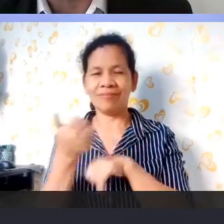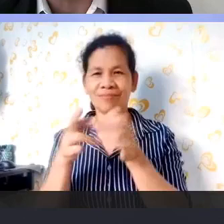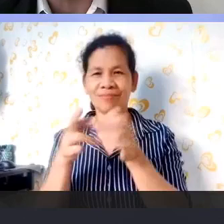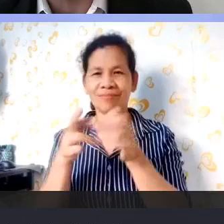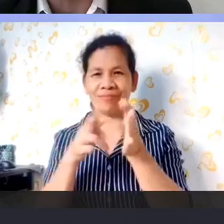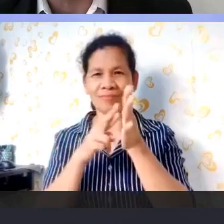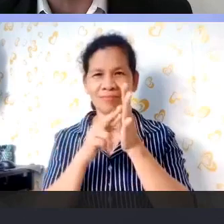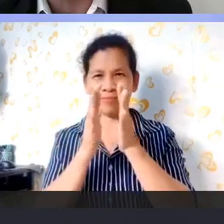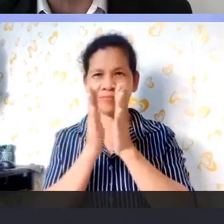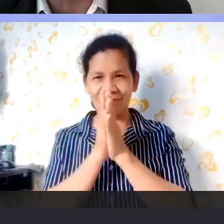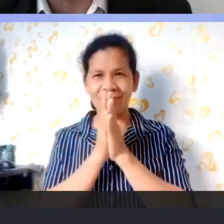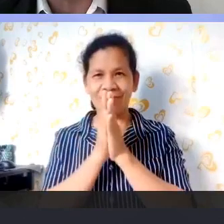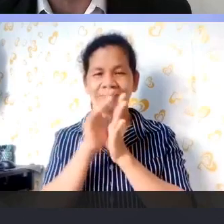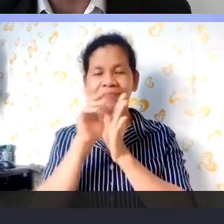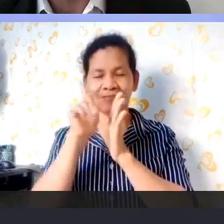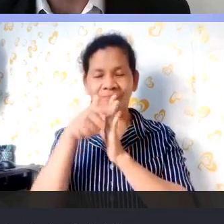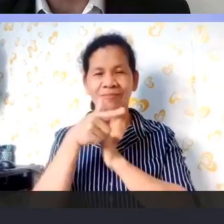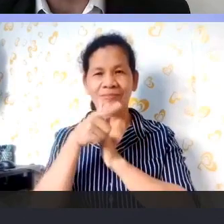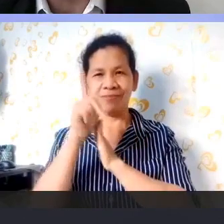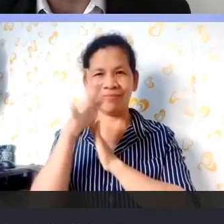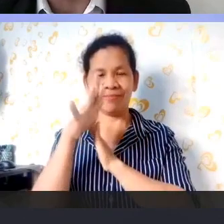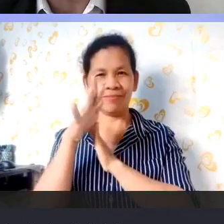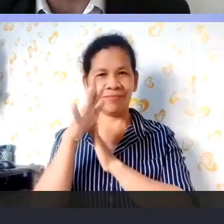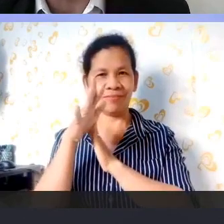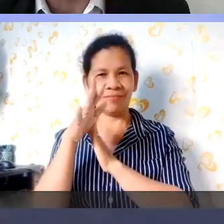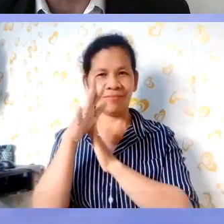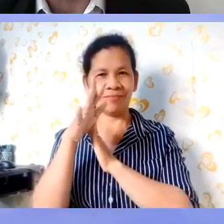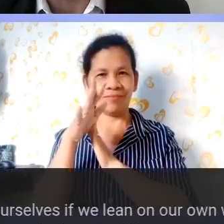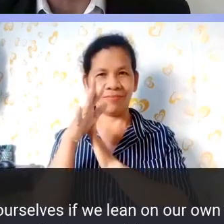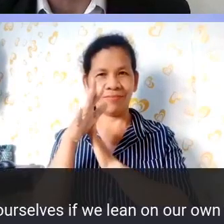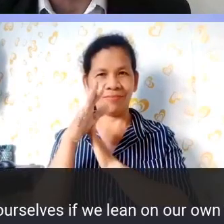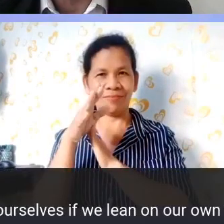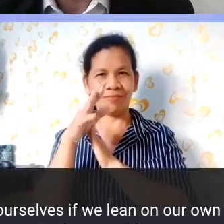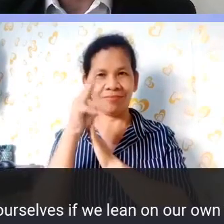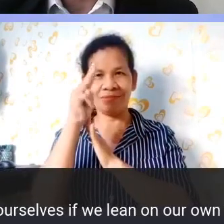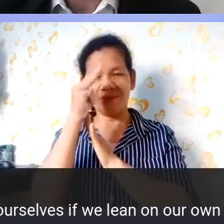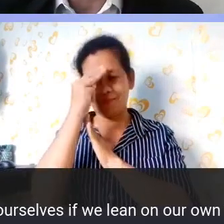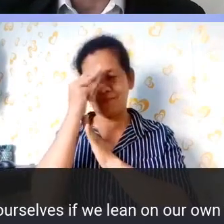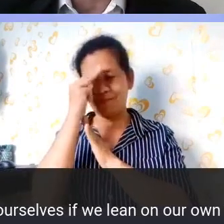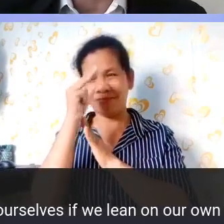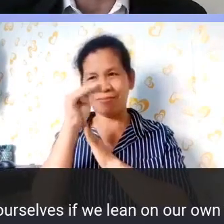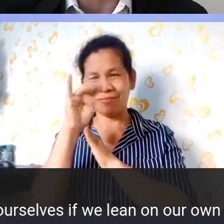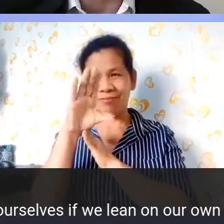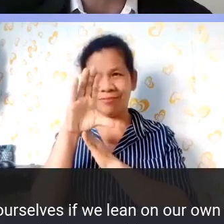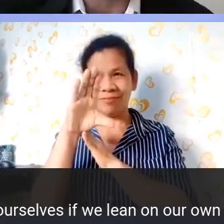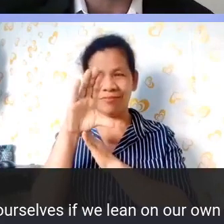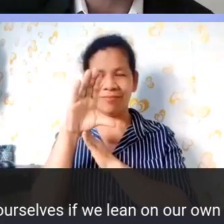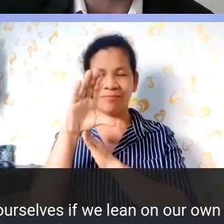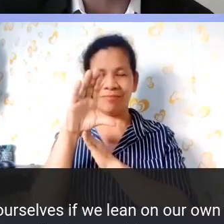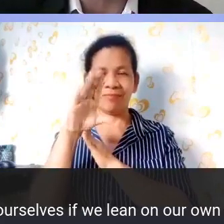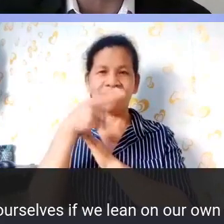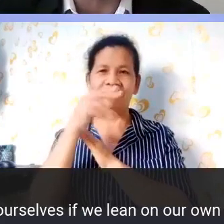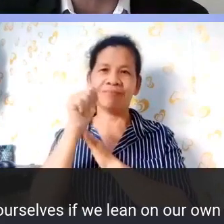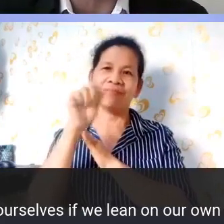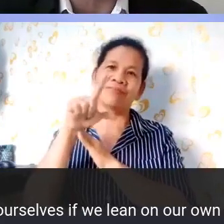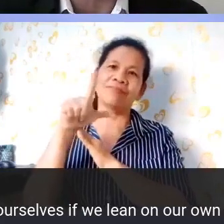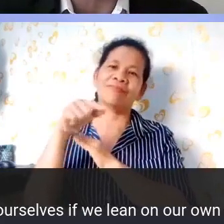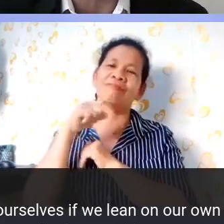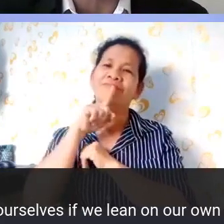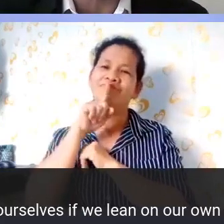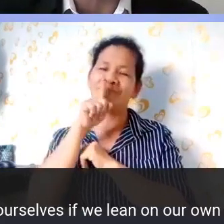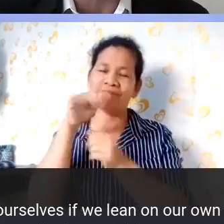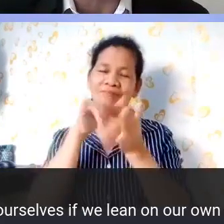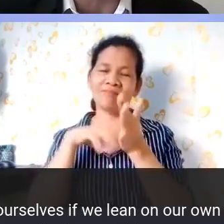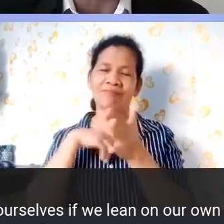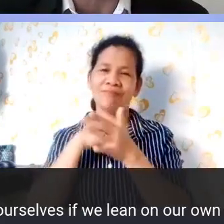si Pastor Michael po ang babanggit sa panalangin. Si Sherilyn Burgos, it's true that our